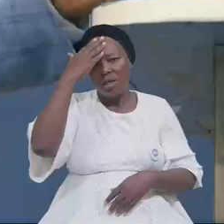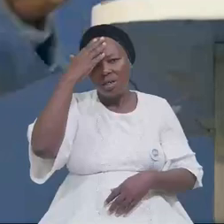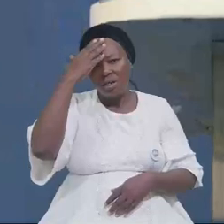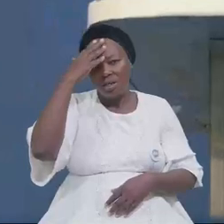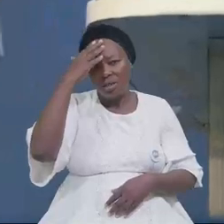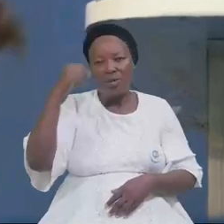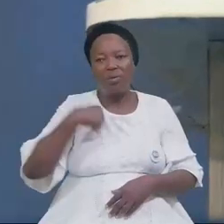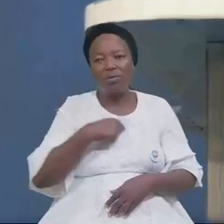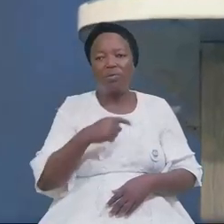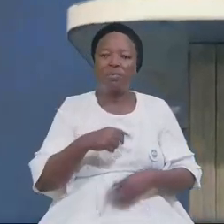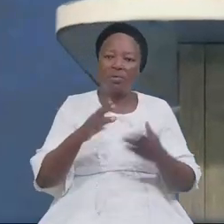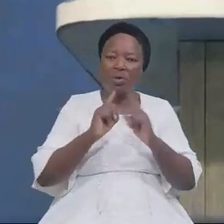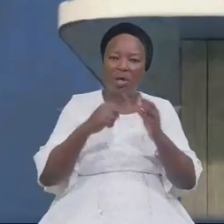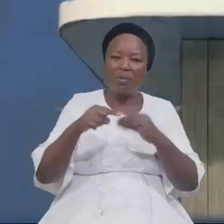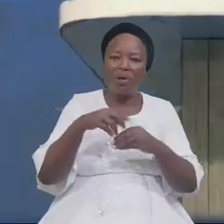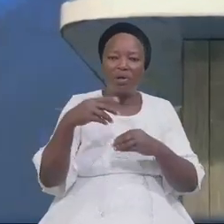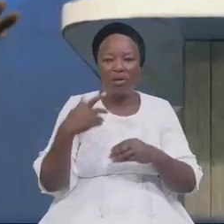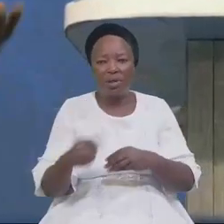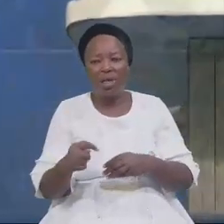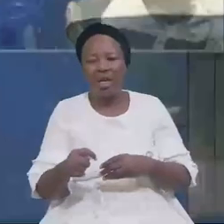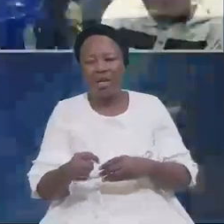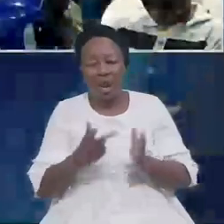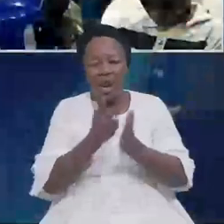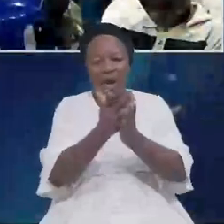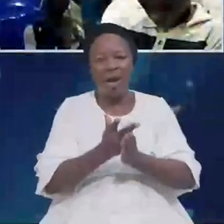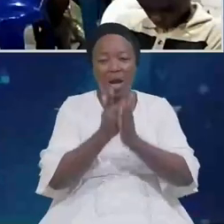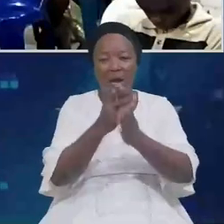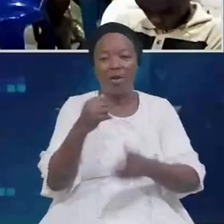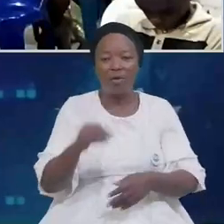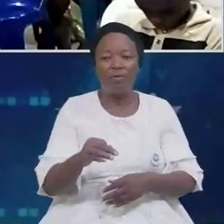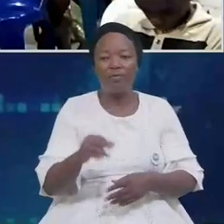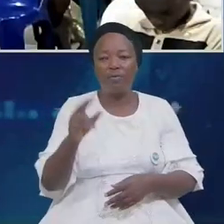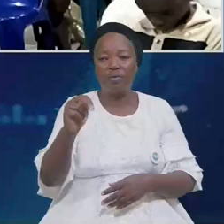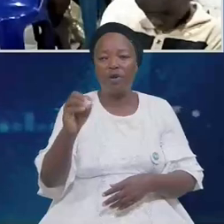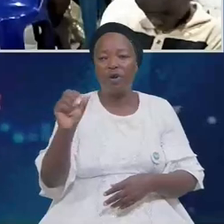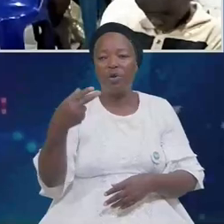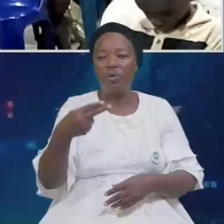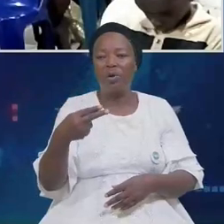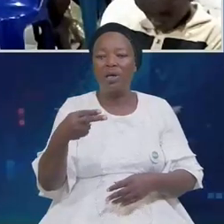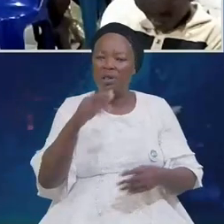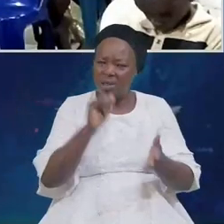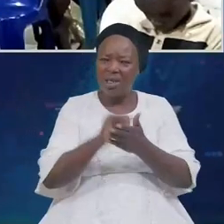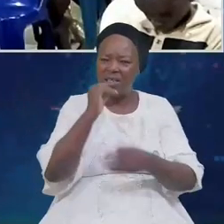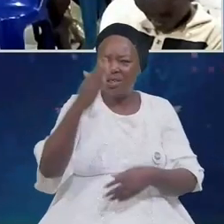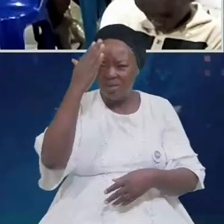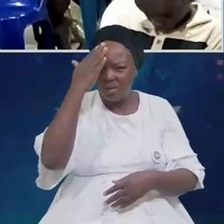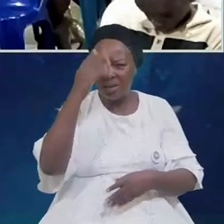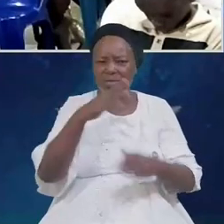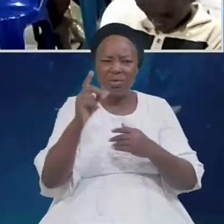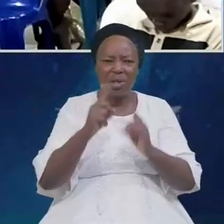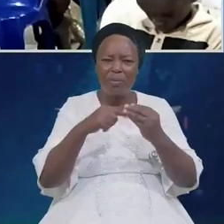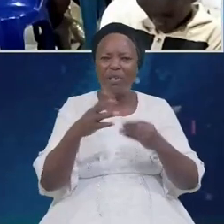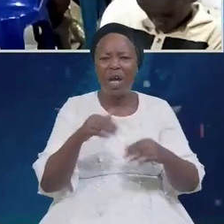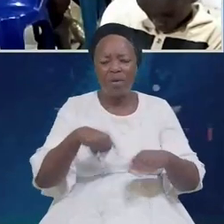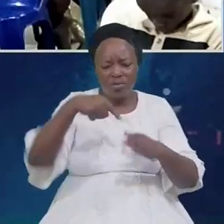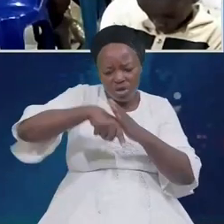de la dimension de l'arche de Noé, c'est une connaissance. On parle de combien la mer rouge est